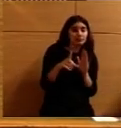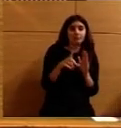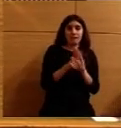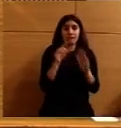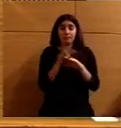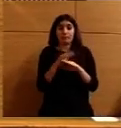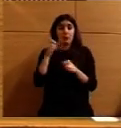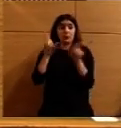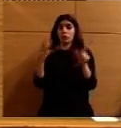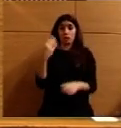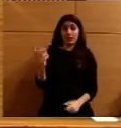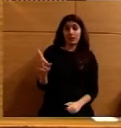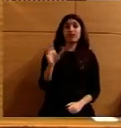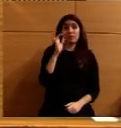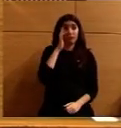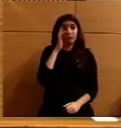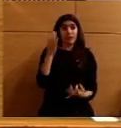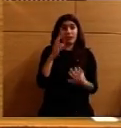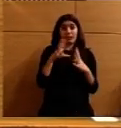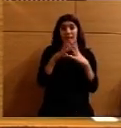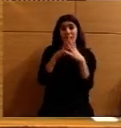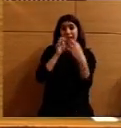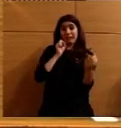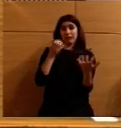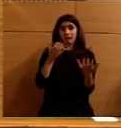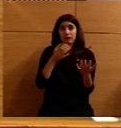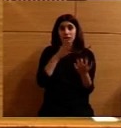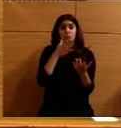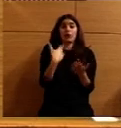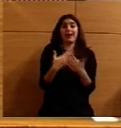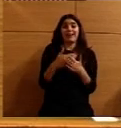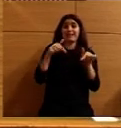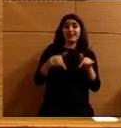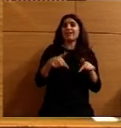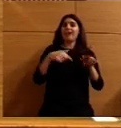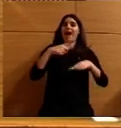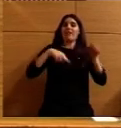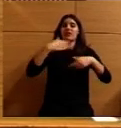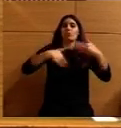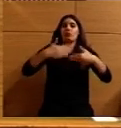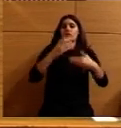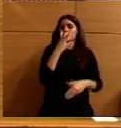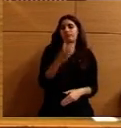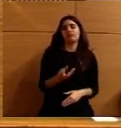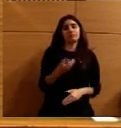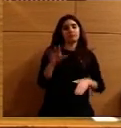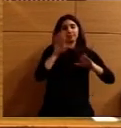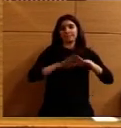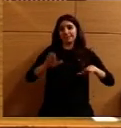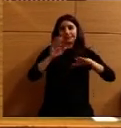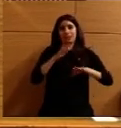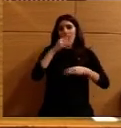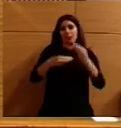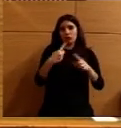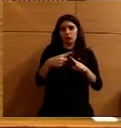per què entendre-ho, però és que nosaltres hem de ser més comprensius en nosaltres mateixos. És que per garanties tenim uns processos que són eterns. Eterns per a